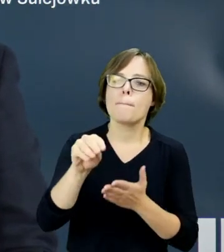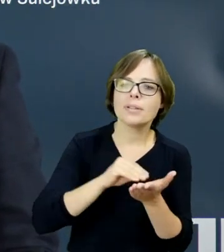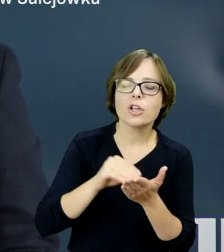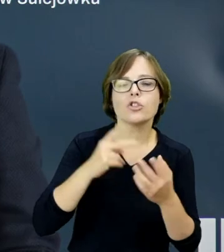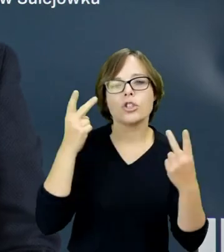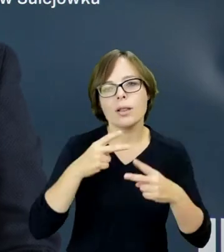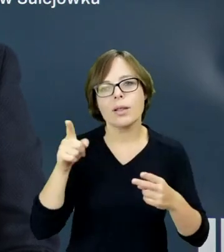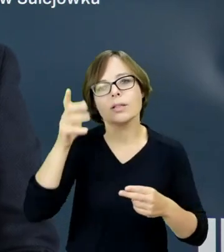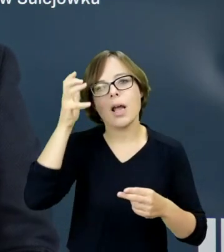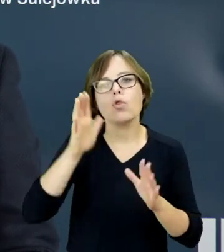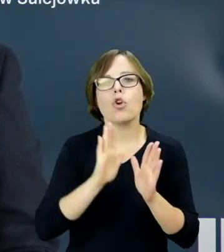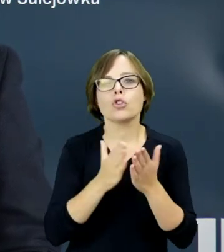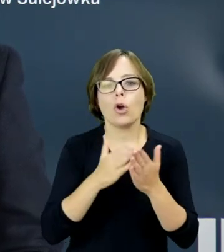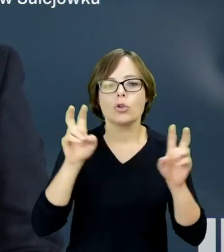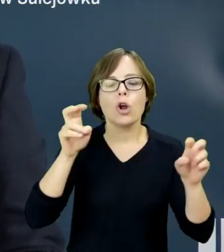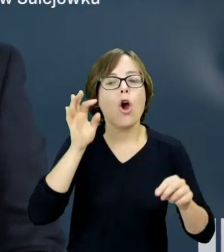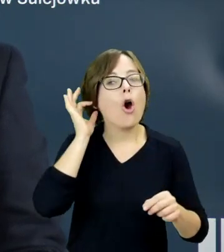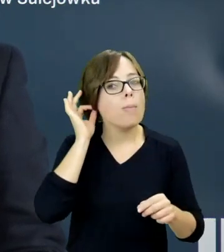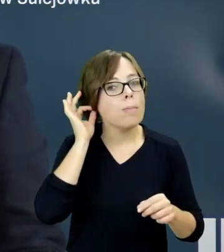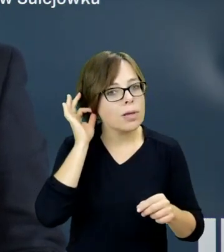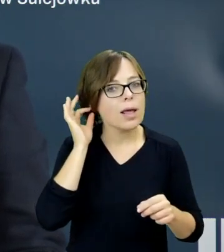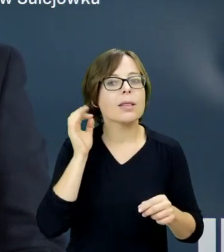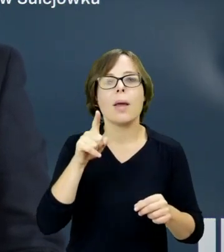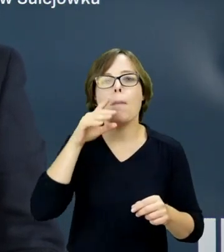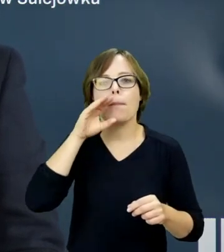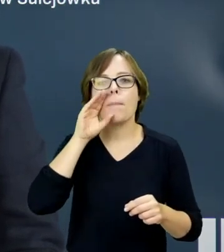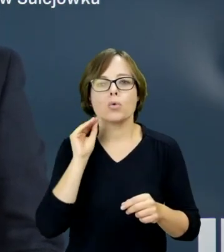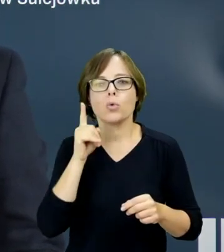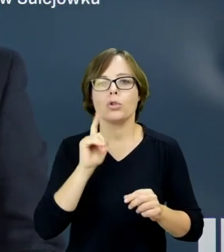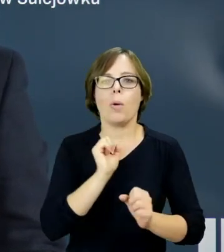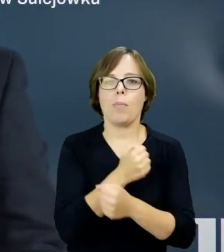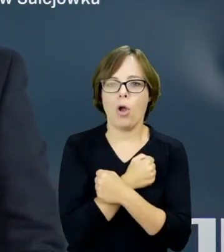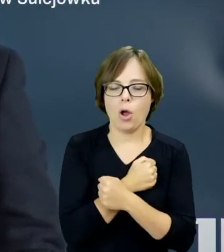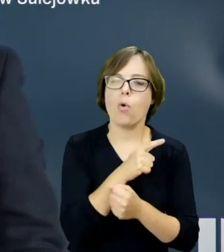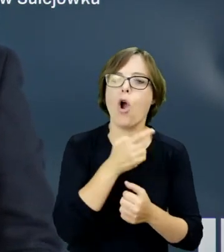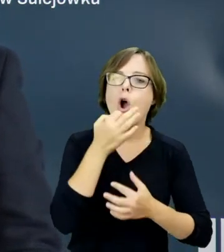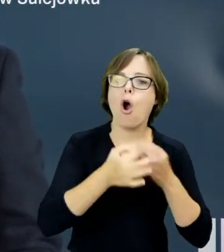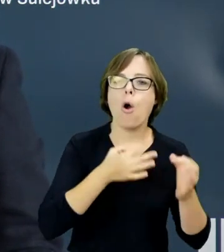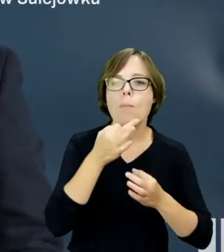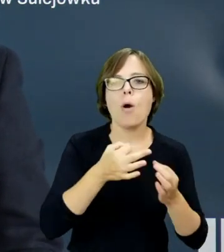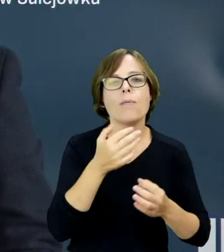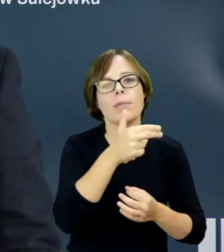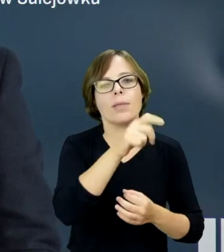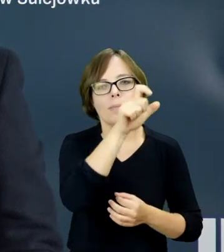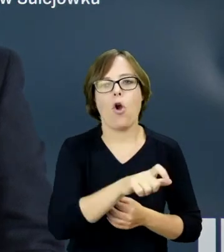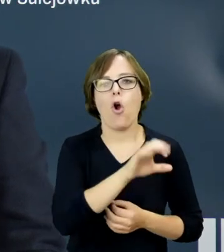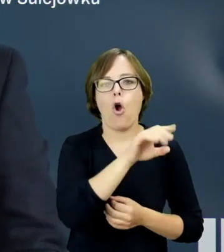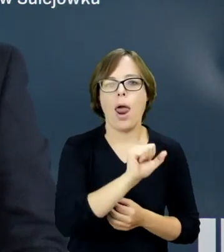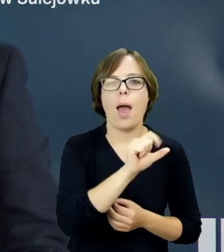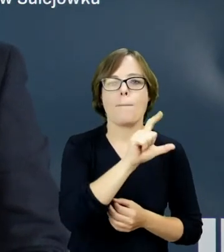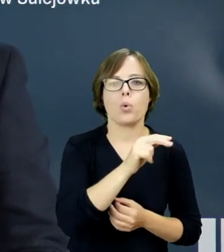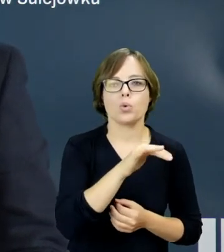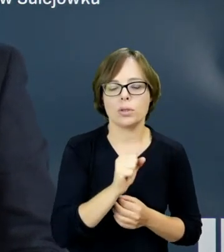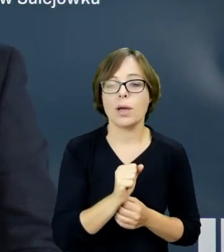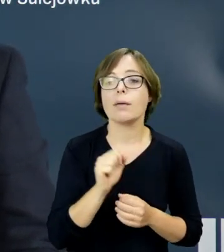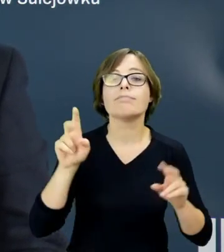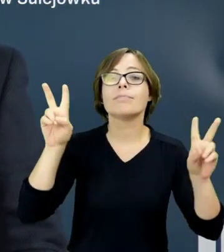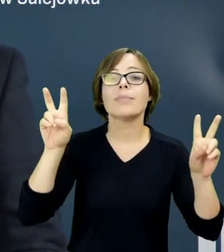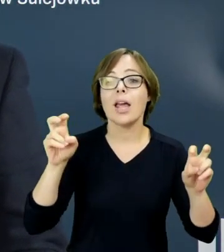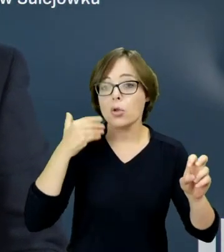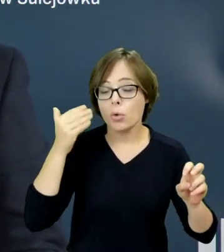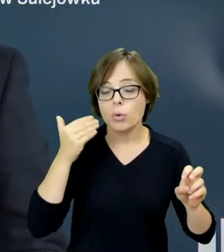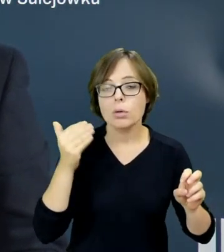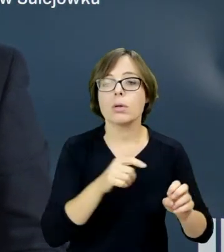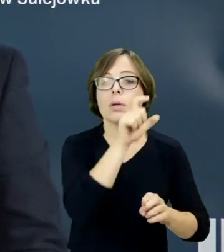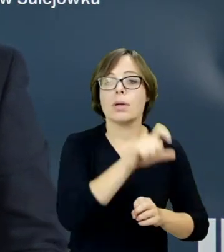autorka książki Kobieta, którą pokochał marszałek, opowieść o Oli Piłsudskiej. Prelekcja nosi tytuł Aleksandra